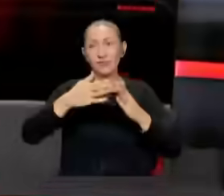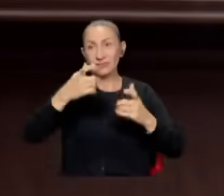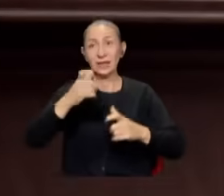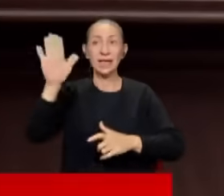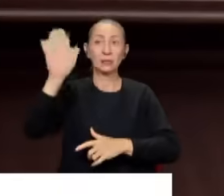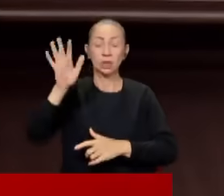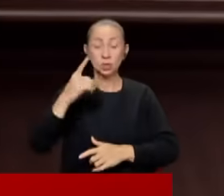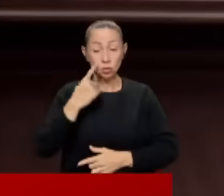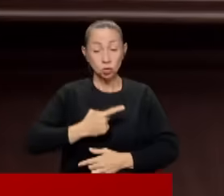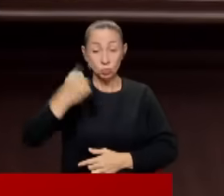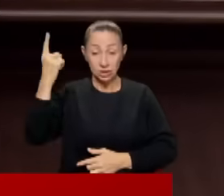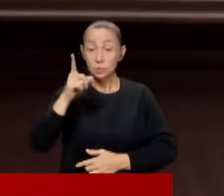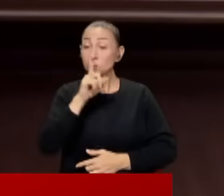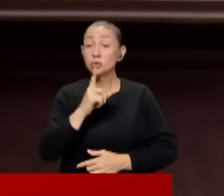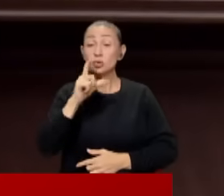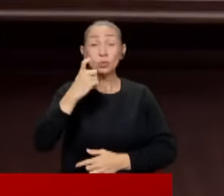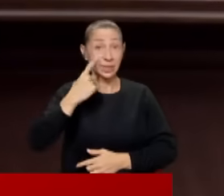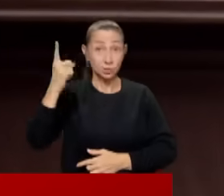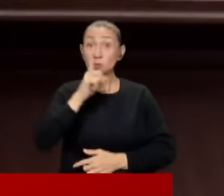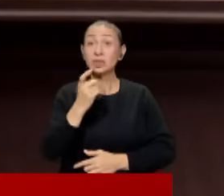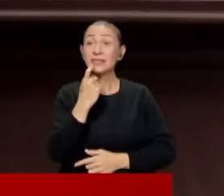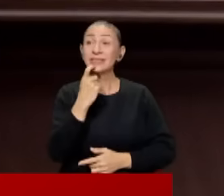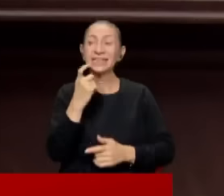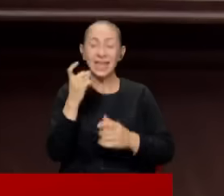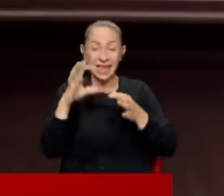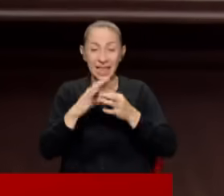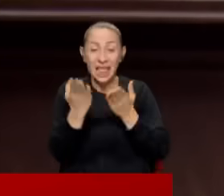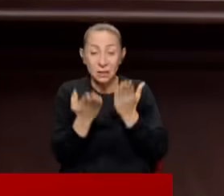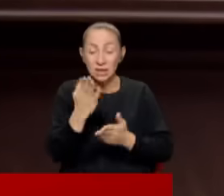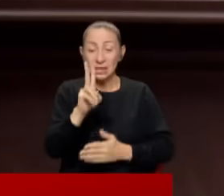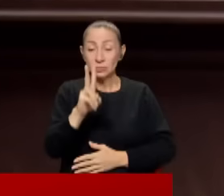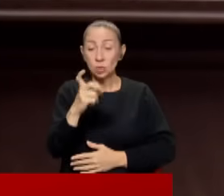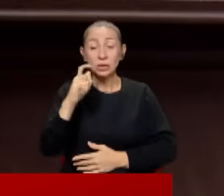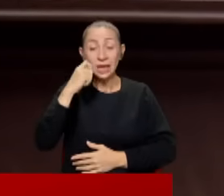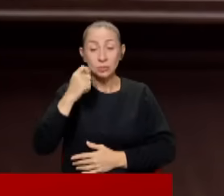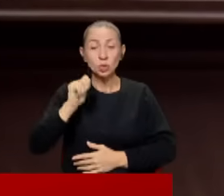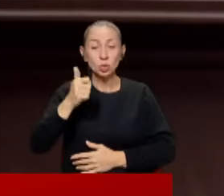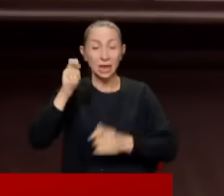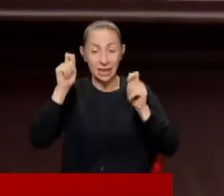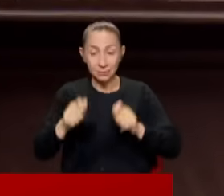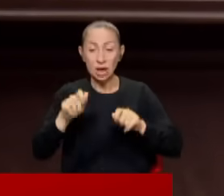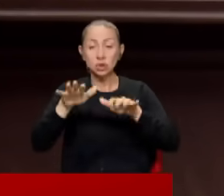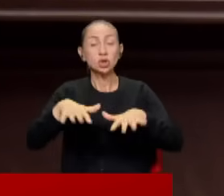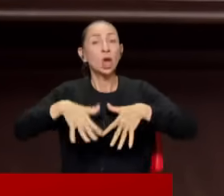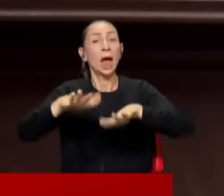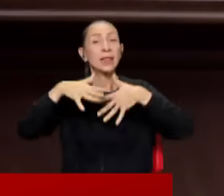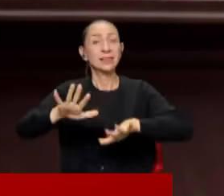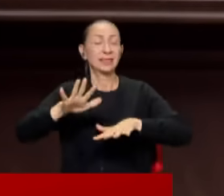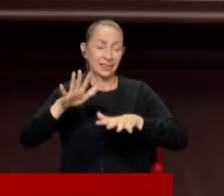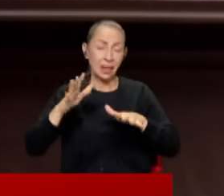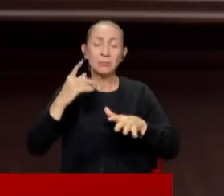Cumhuriyetimizin 100 yılıyla ilgili değerlendirmelerimiz de 29 Ekim günü yapılacak törenlerde